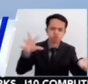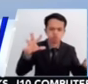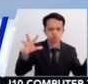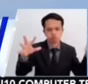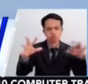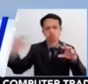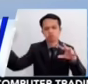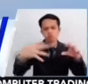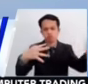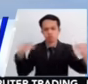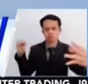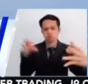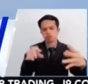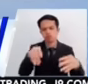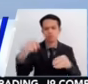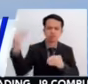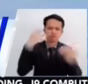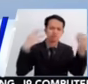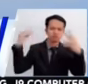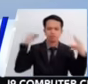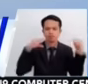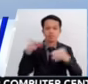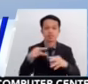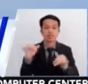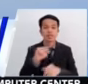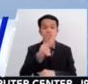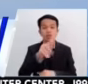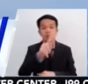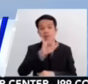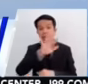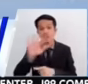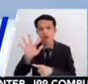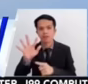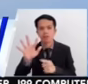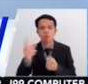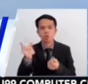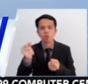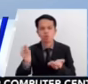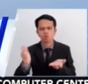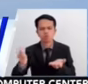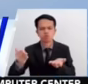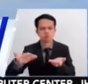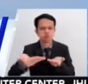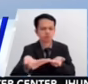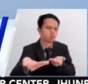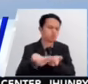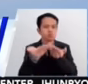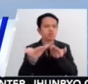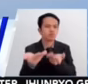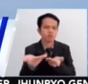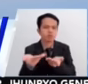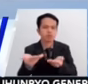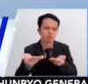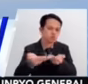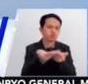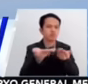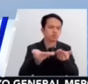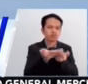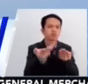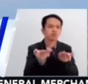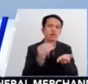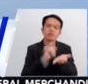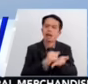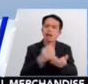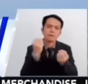pa yung 21555. Yung talaga, Rafi, yung napakaraming bangga na ginawa dito sa amin, ano, mga about 4